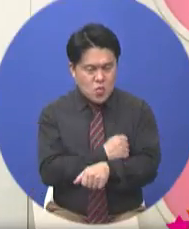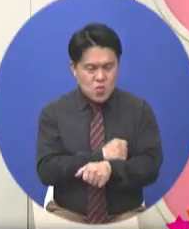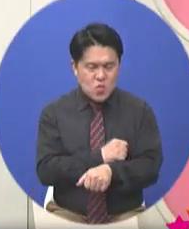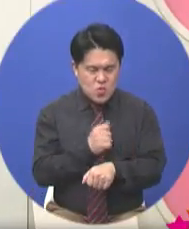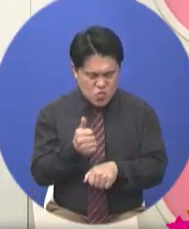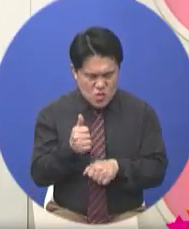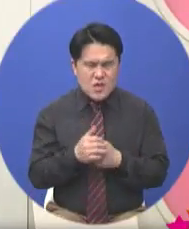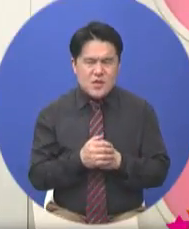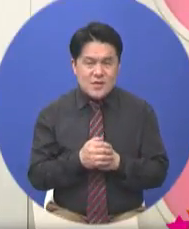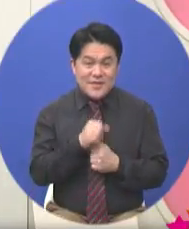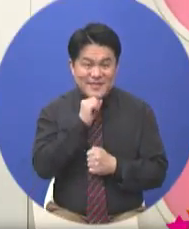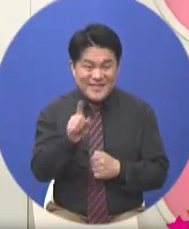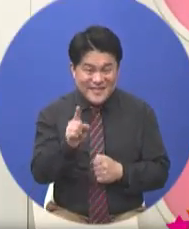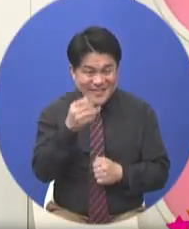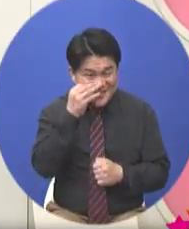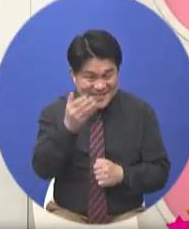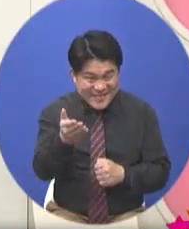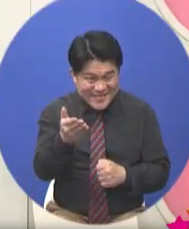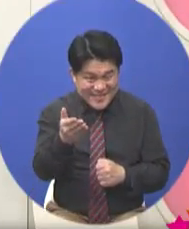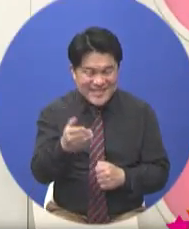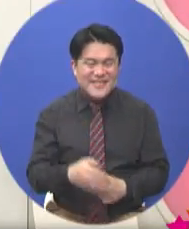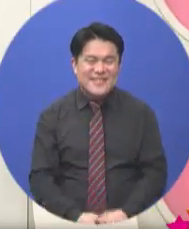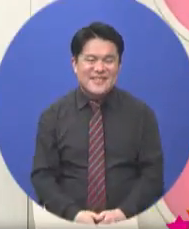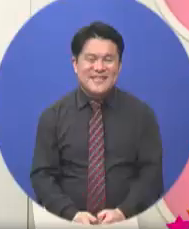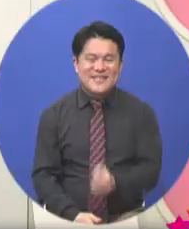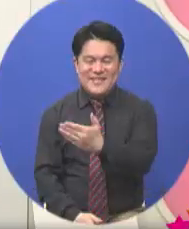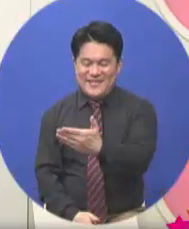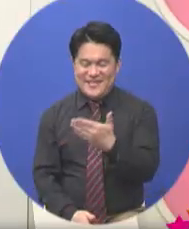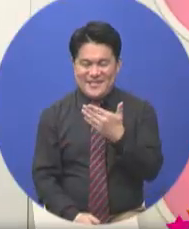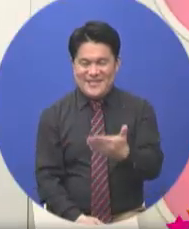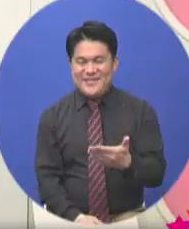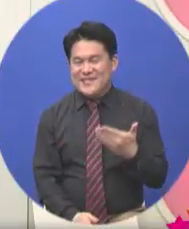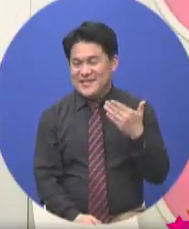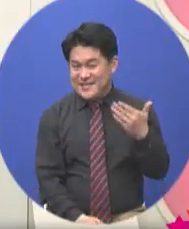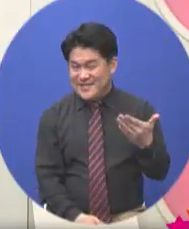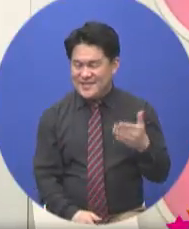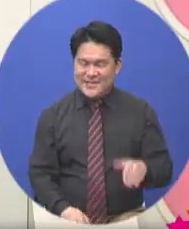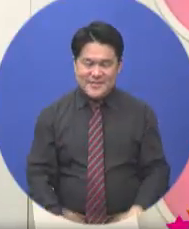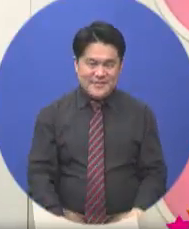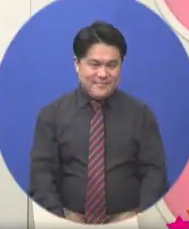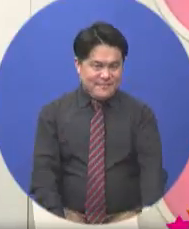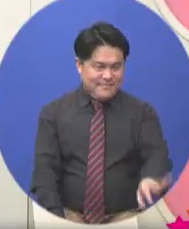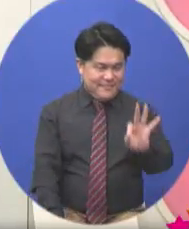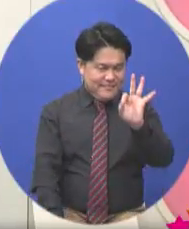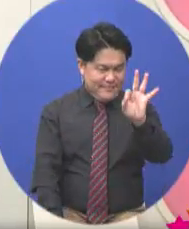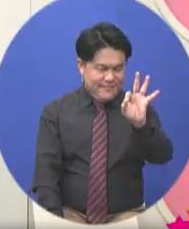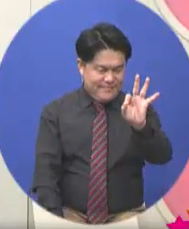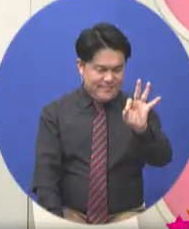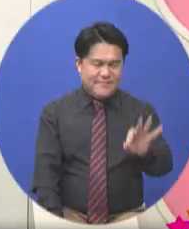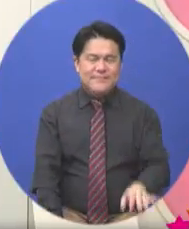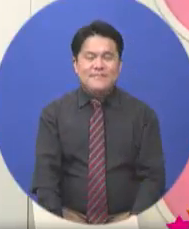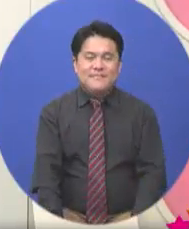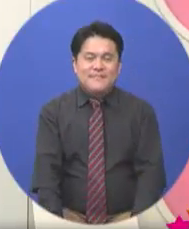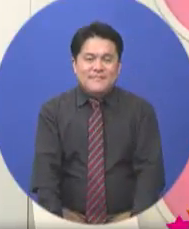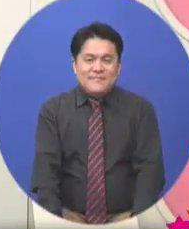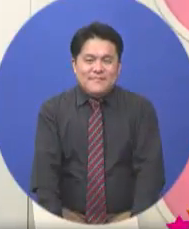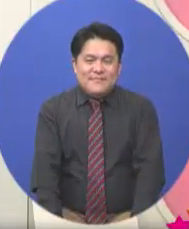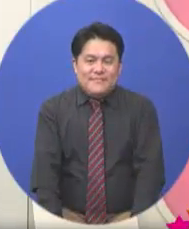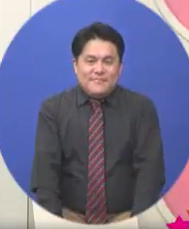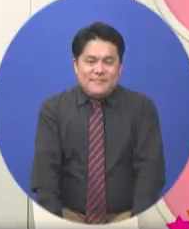네. 점수 볼까요? 네. 점수입니다. 9점, 9점, 9점, 보너스 10점.